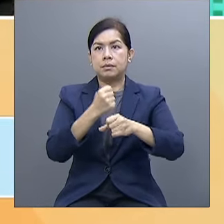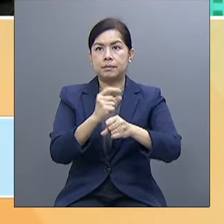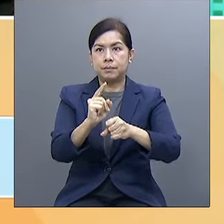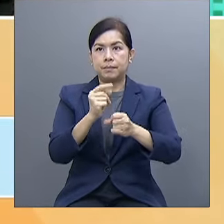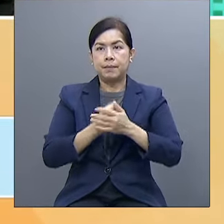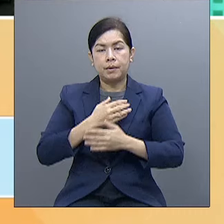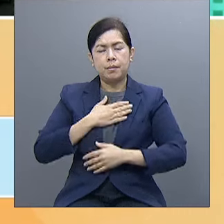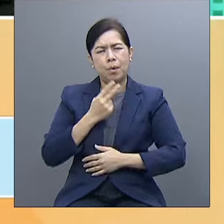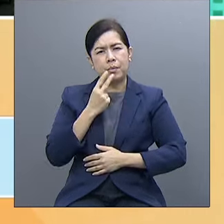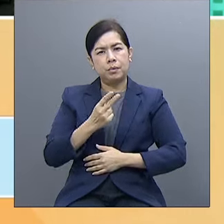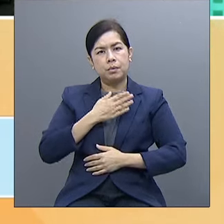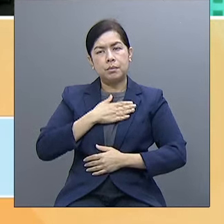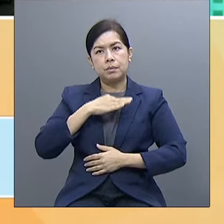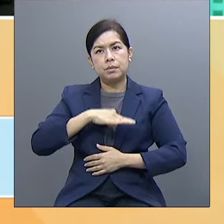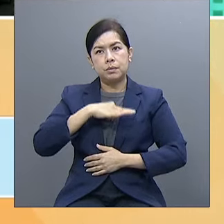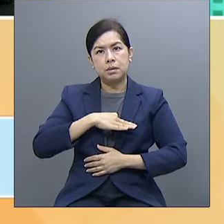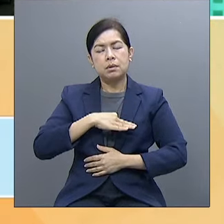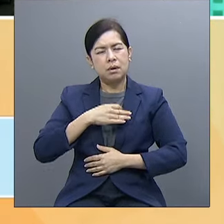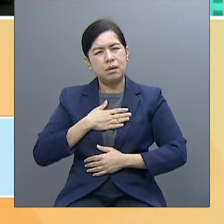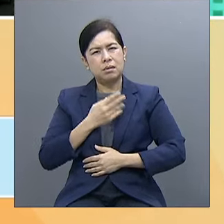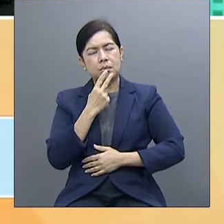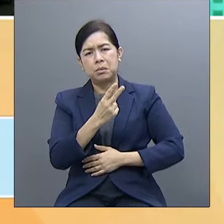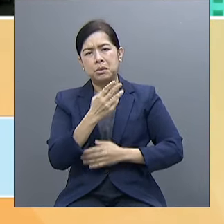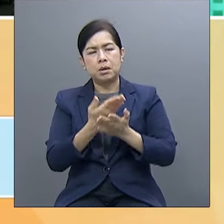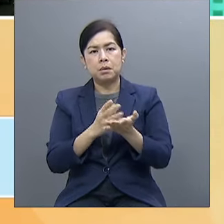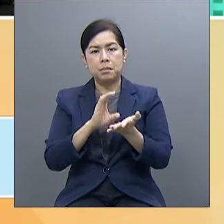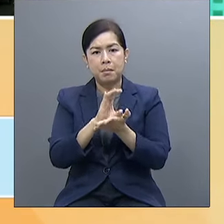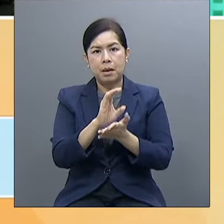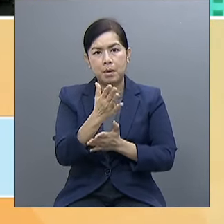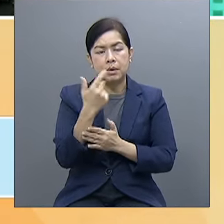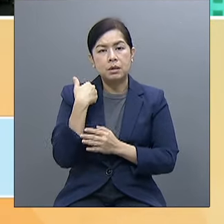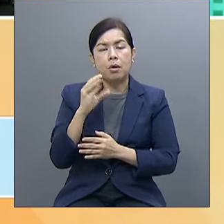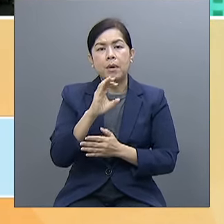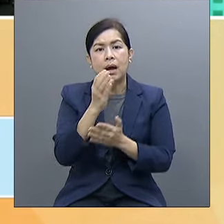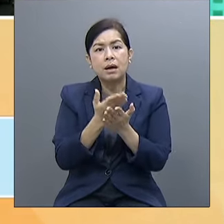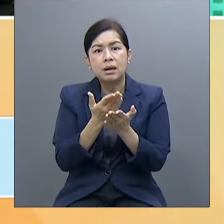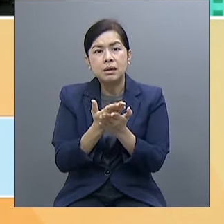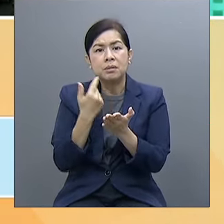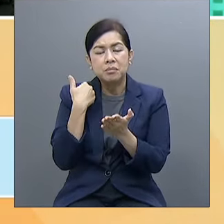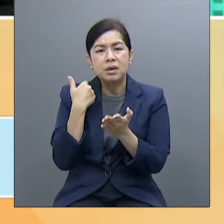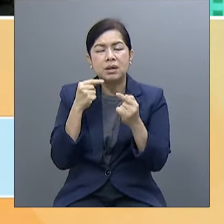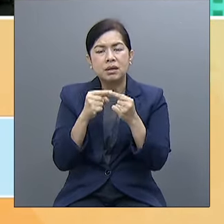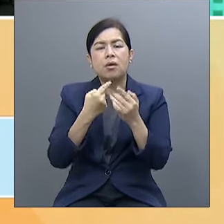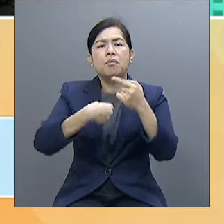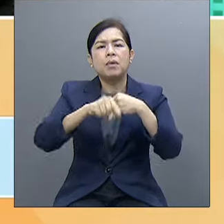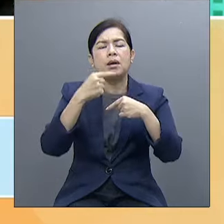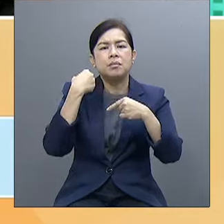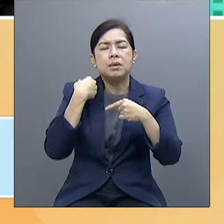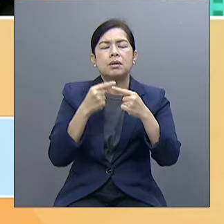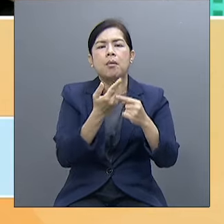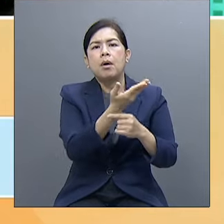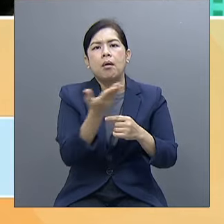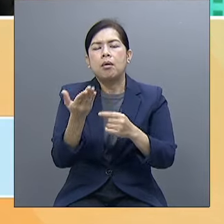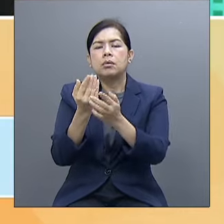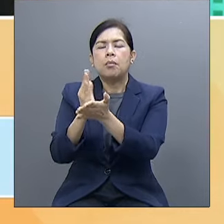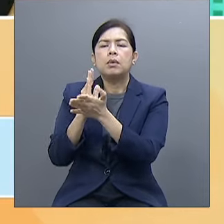แล้วก็รู้สึกแบบเห็นโรงเรียนบอกว่าโอ้โหไม่มีงบประมาณต้องไปทอดผ้าป่าให้โรงเรียน ประจำ ผ้าป่าการศึกษาไปอะไรต่